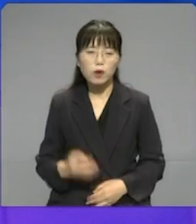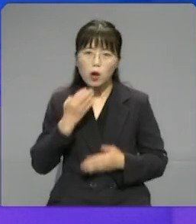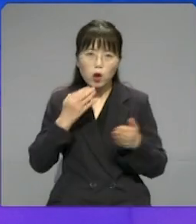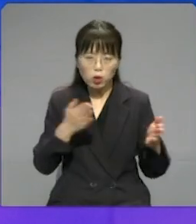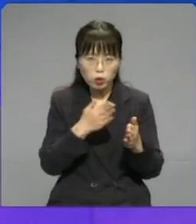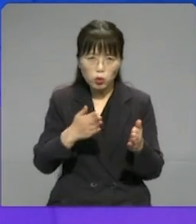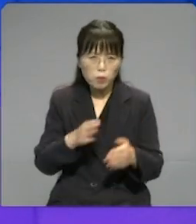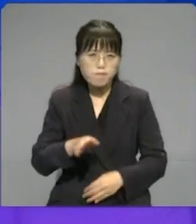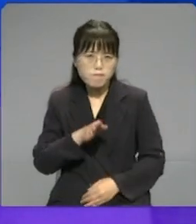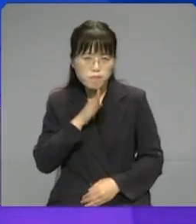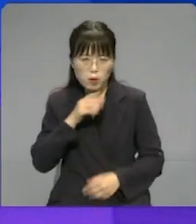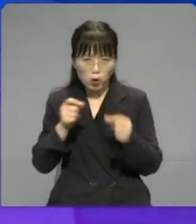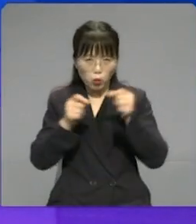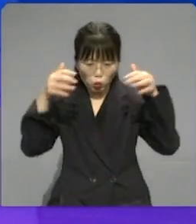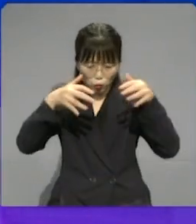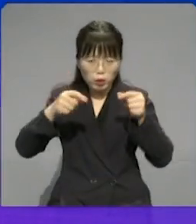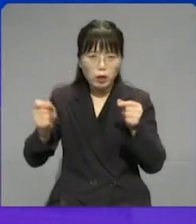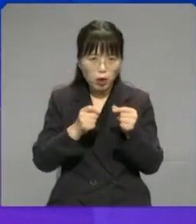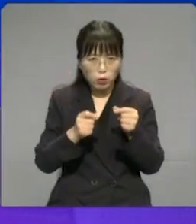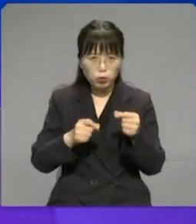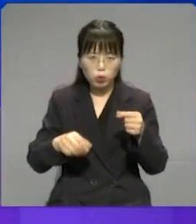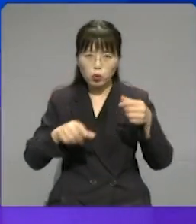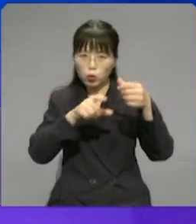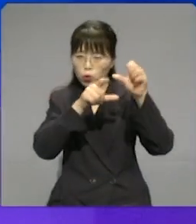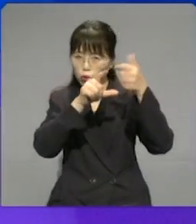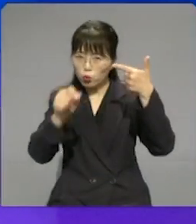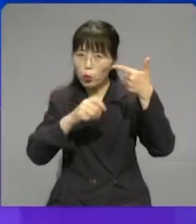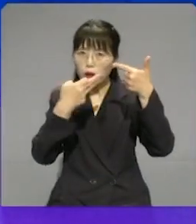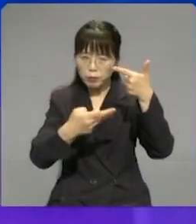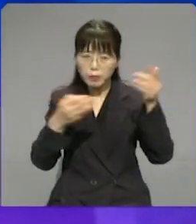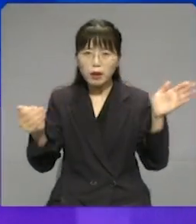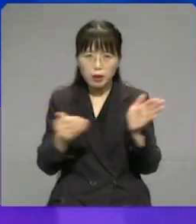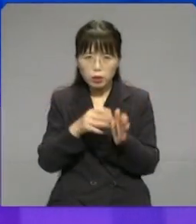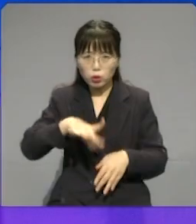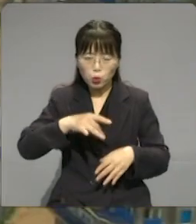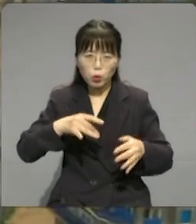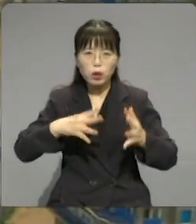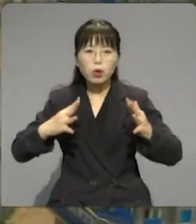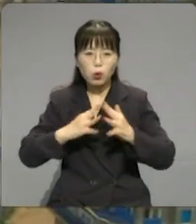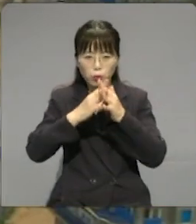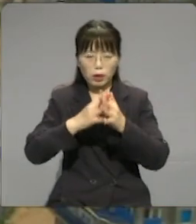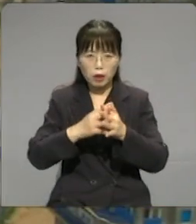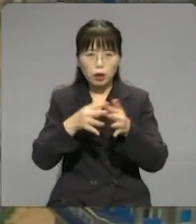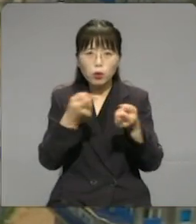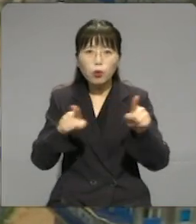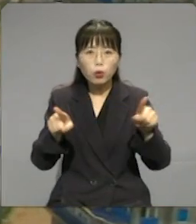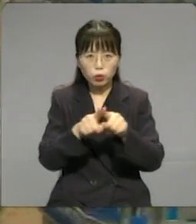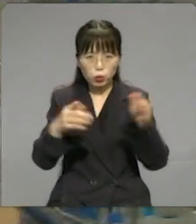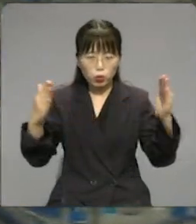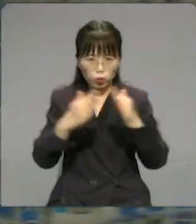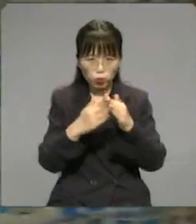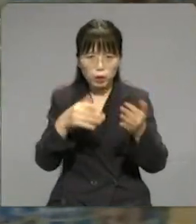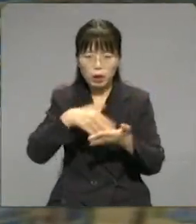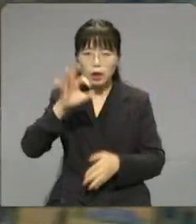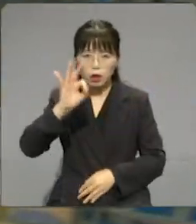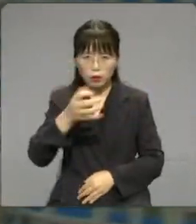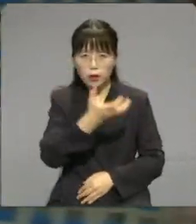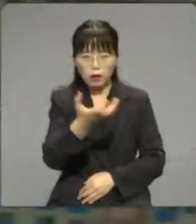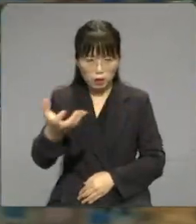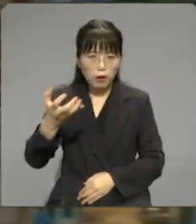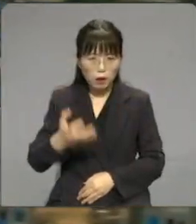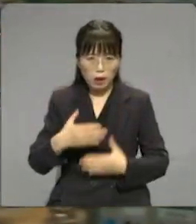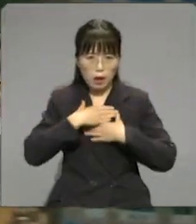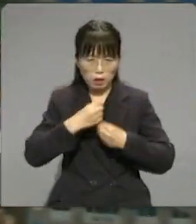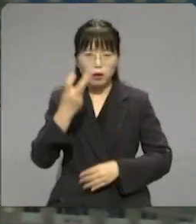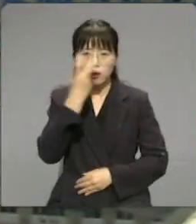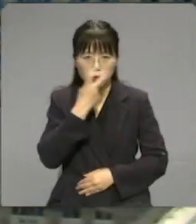경기도가 본격적인 우기를 앞두고 오는 13일까지 초기 공사가 진행 중인 공동주택 10개 단지 건설 현장에